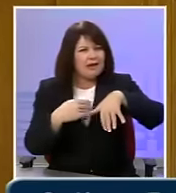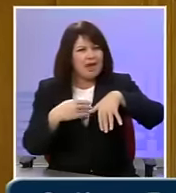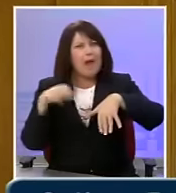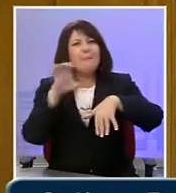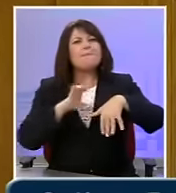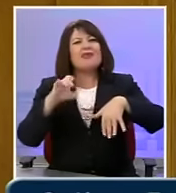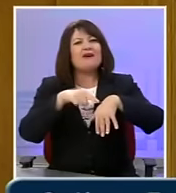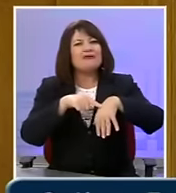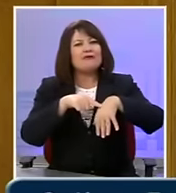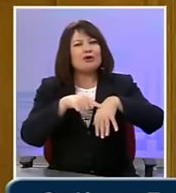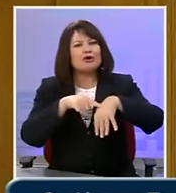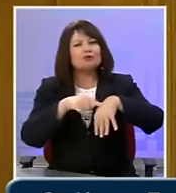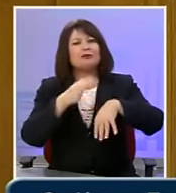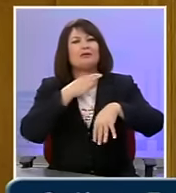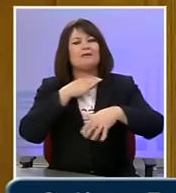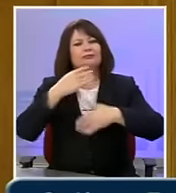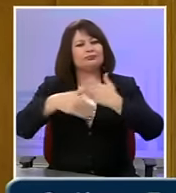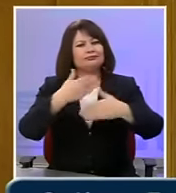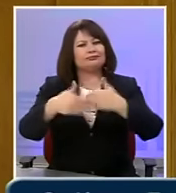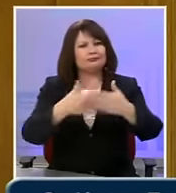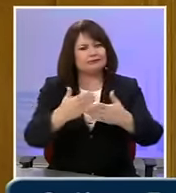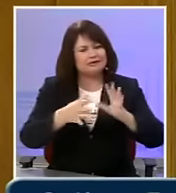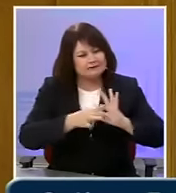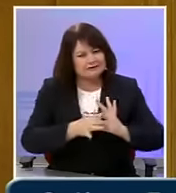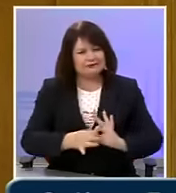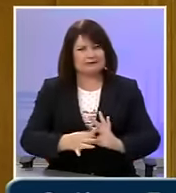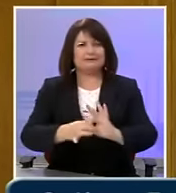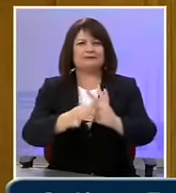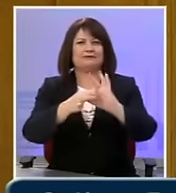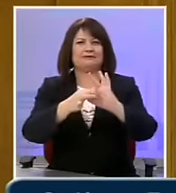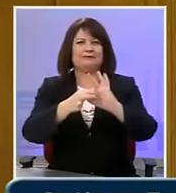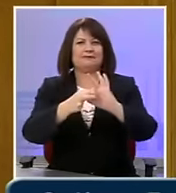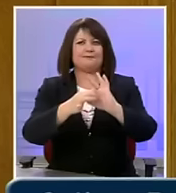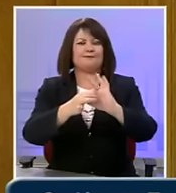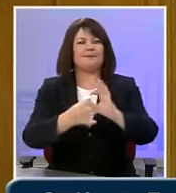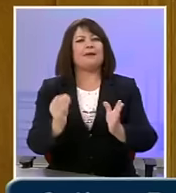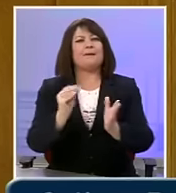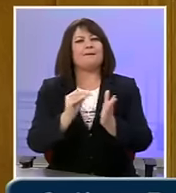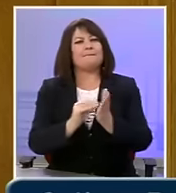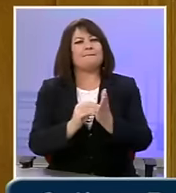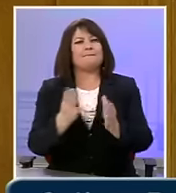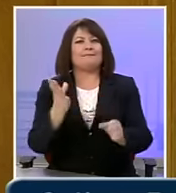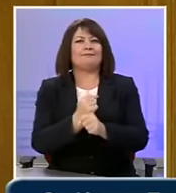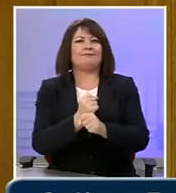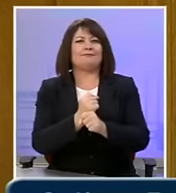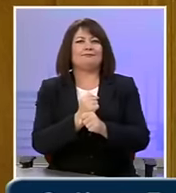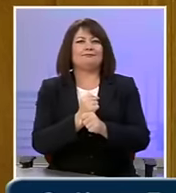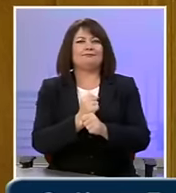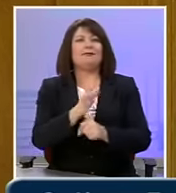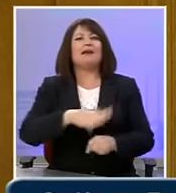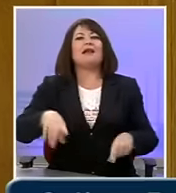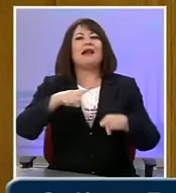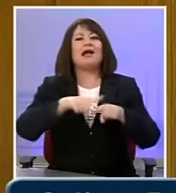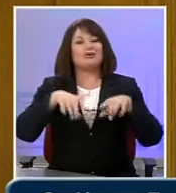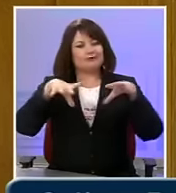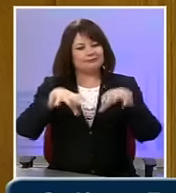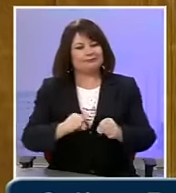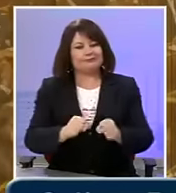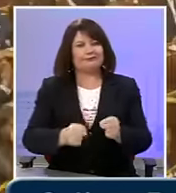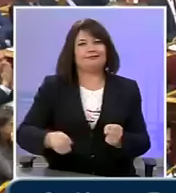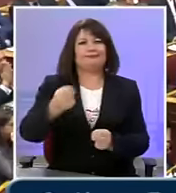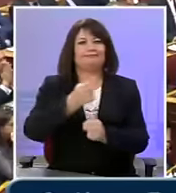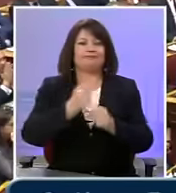ότι χρειάστηκε χρόνος μέχρι να μπορέσει να ανακτήσει την κυριαρχία του ο ελληνικός λαός.